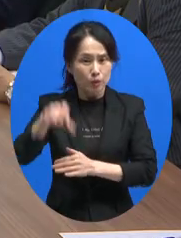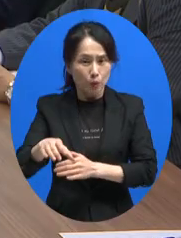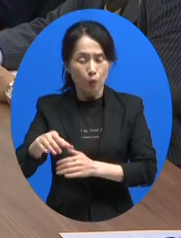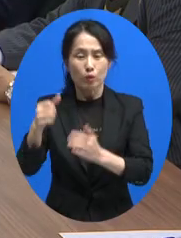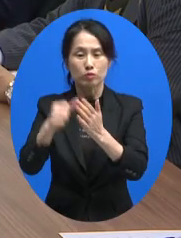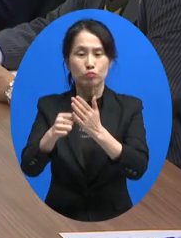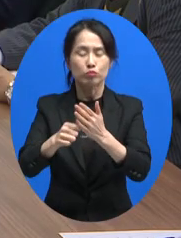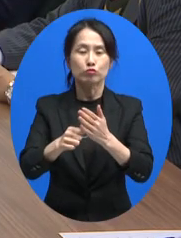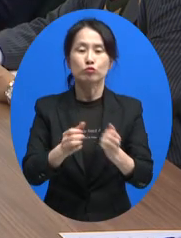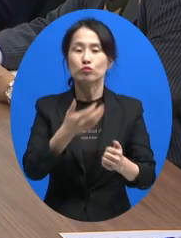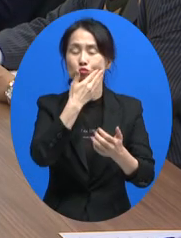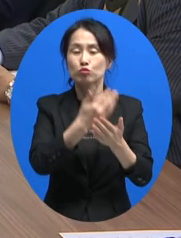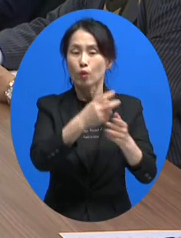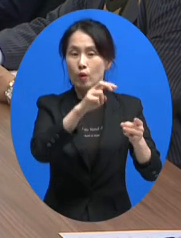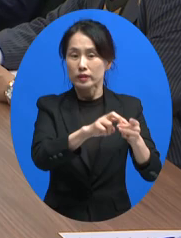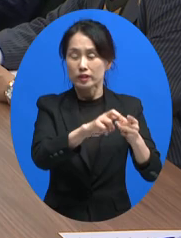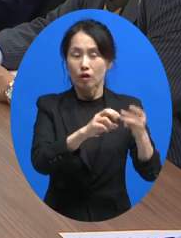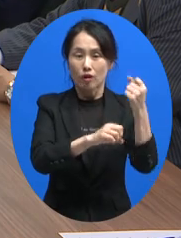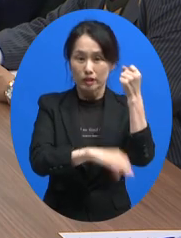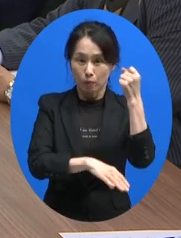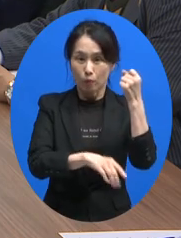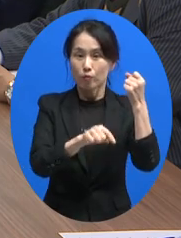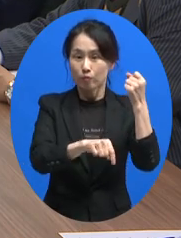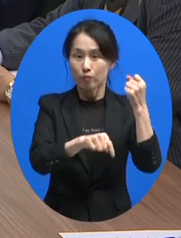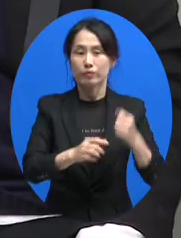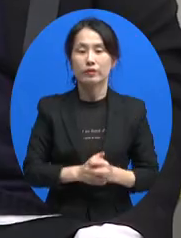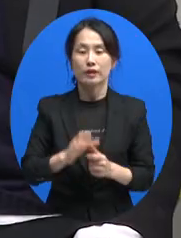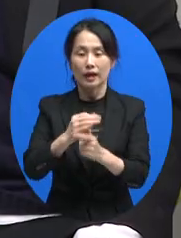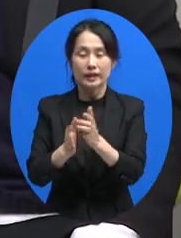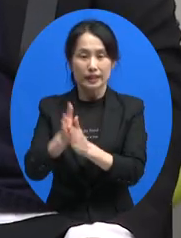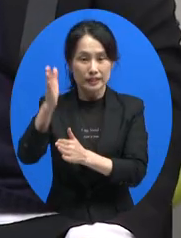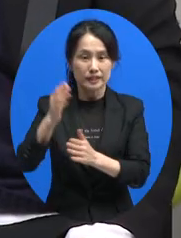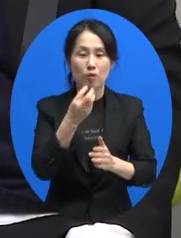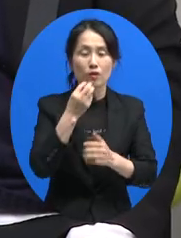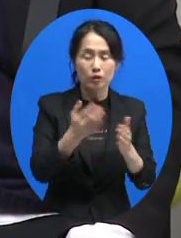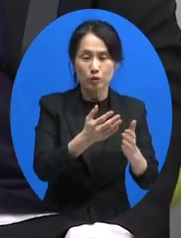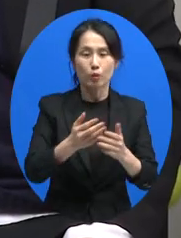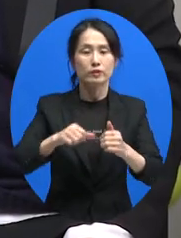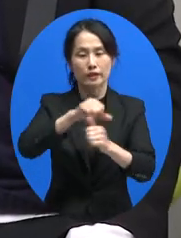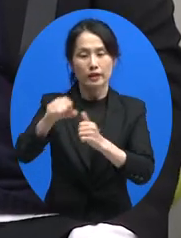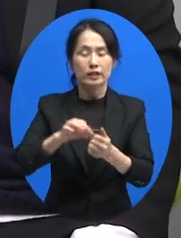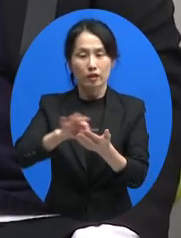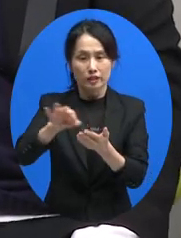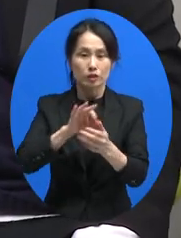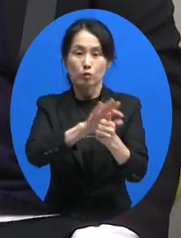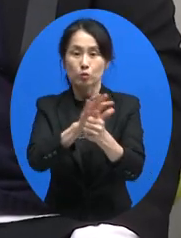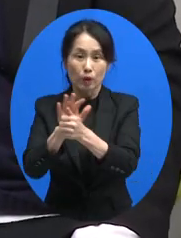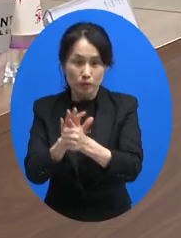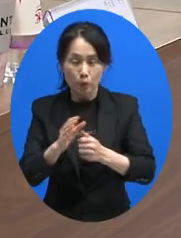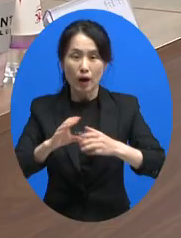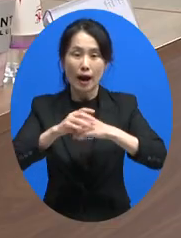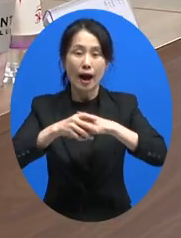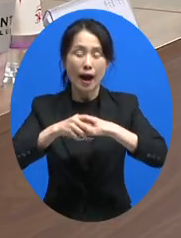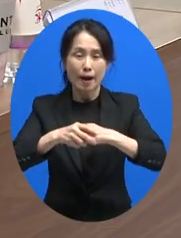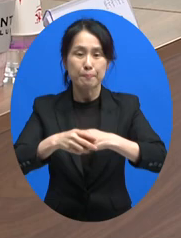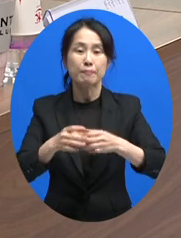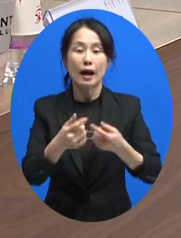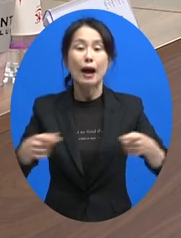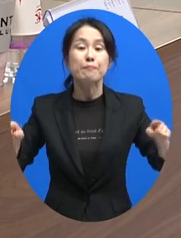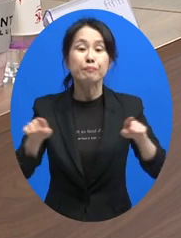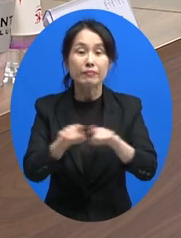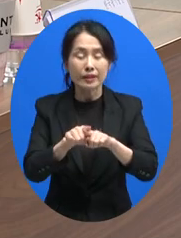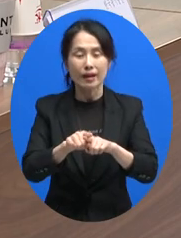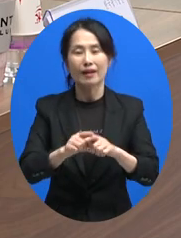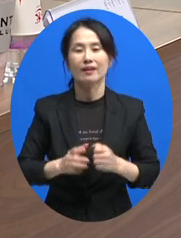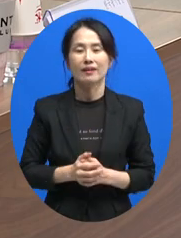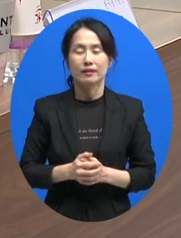광학 부품 거점센터를 운영할 계획. 경기도와 안양시는 행정과 재정 지원을 통해 도내 광융합 중소기업의 기술 지원